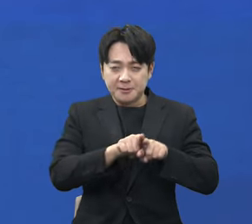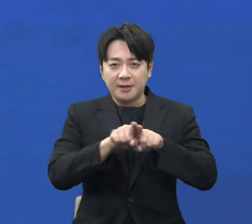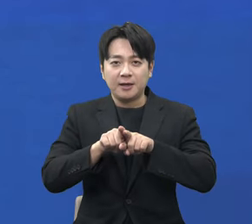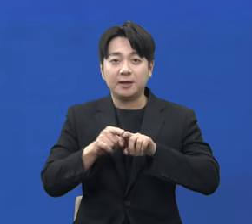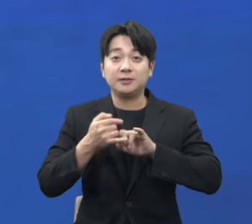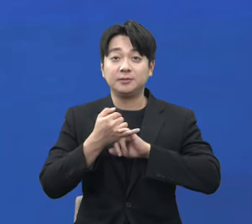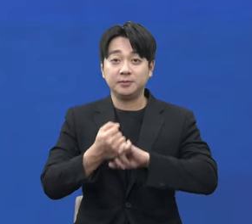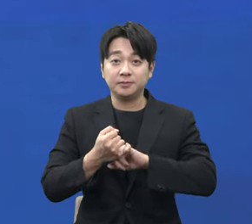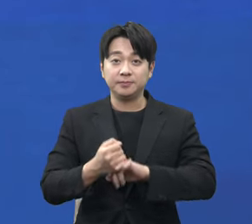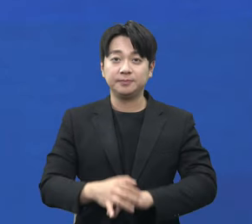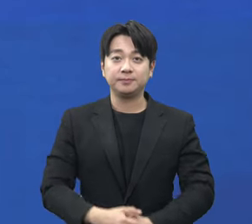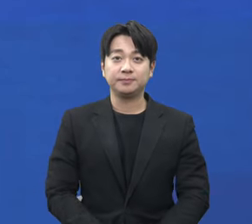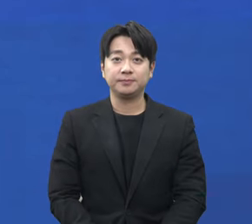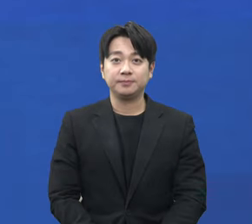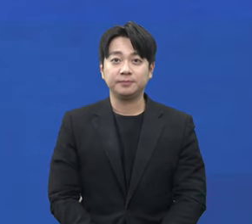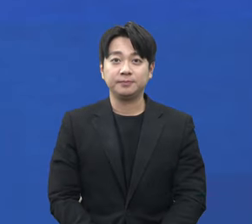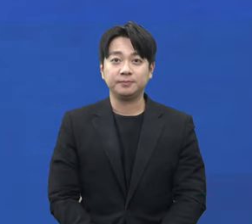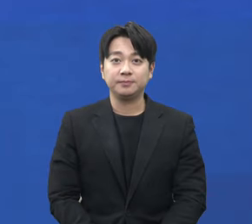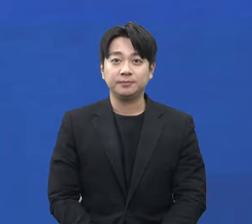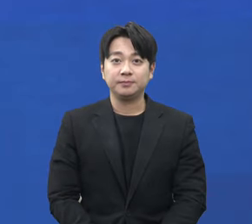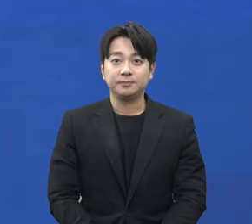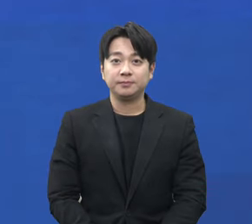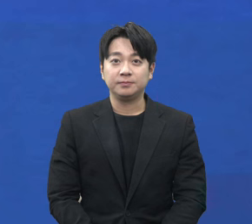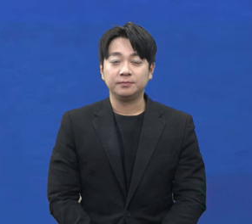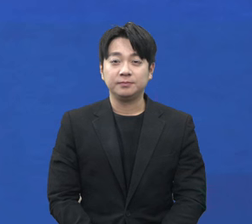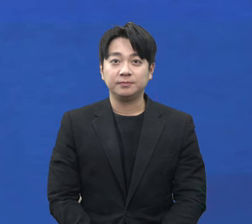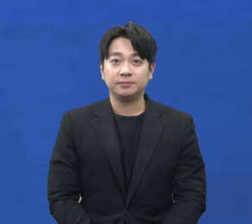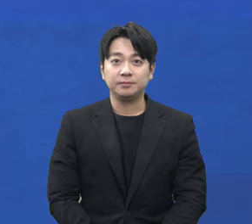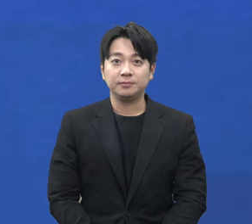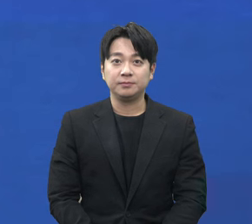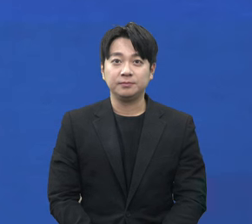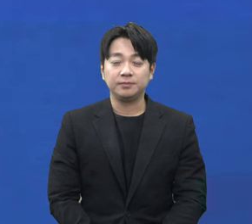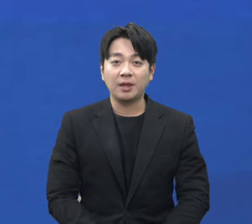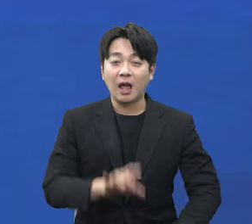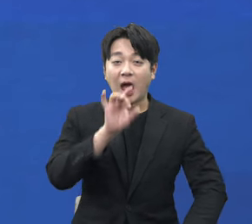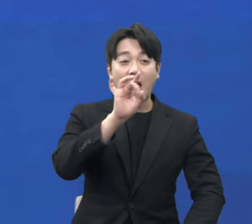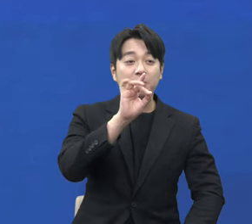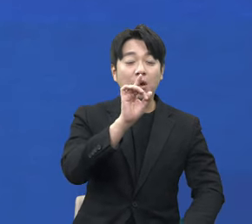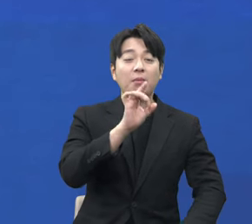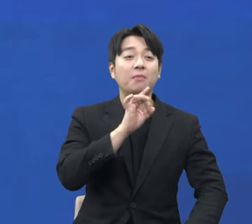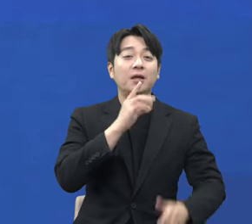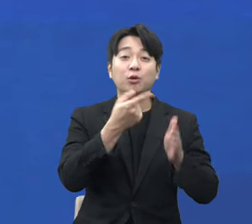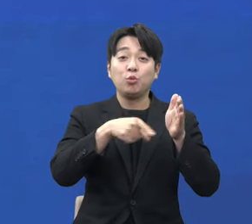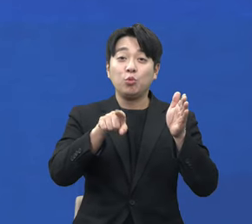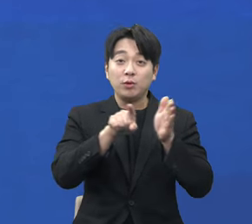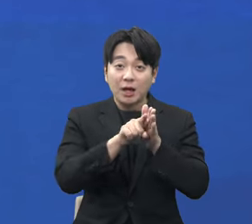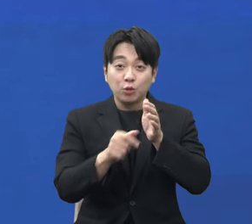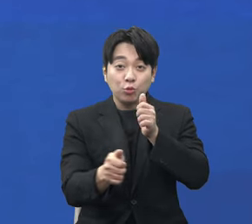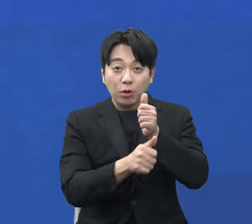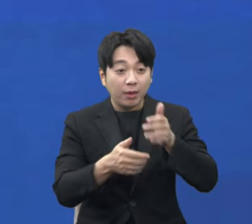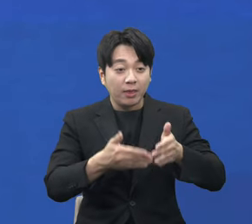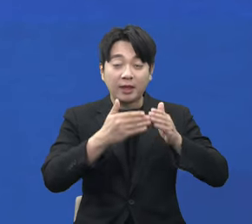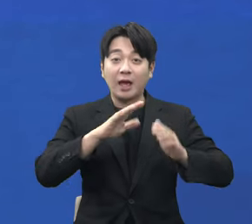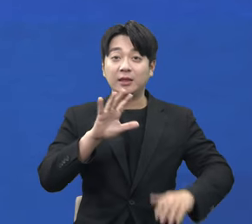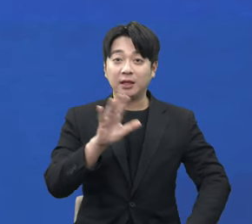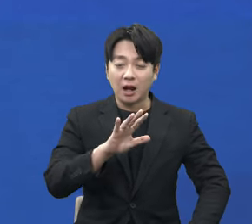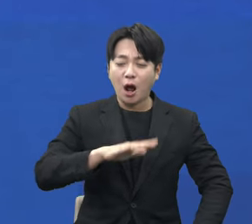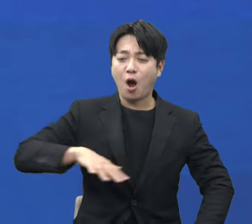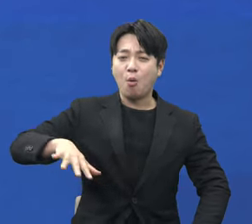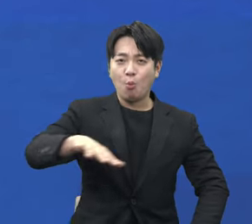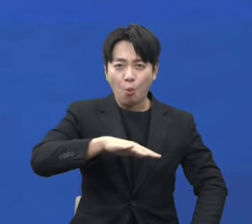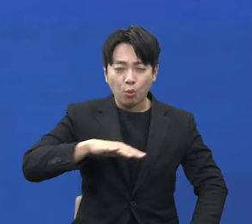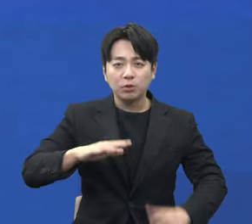하겠습니다. 단 한 명의 전국농어민위원회가 아닌 모든 농민, 어민,